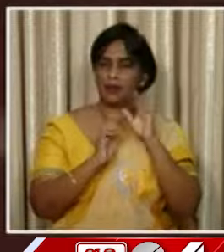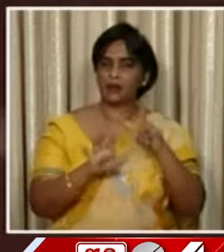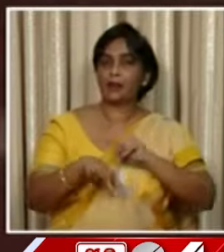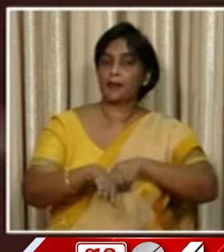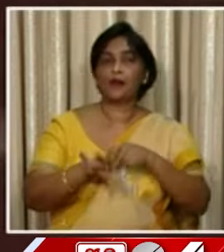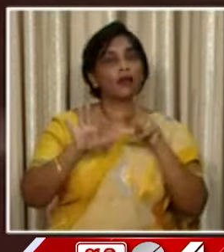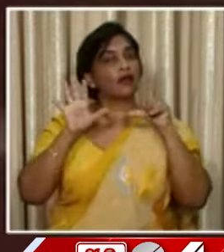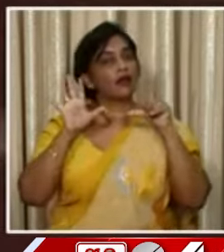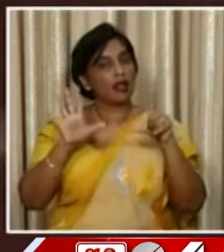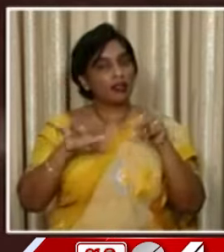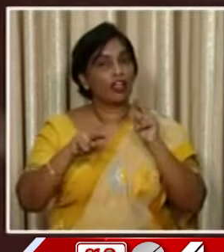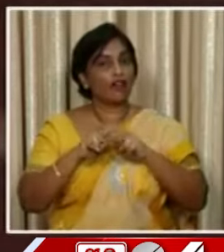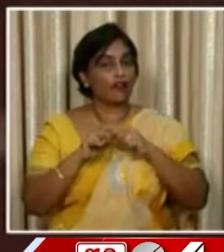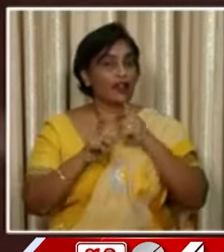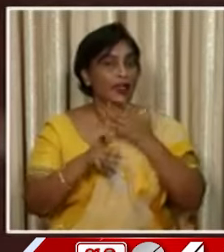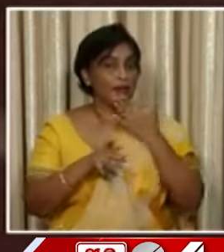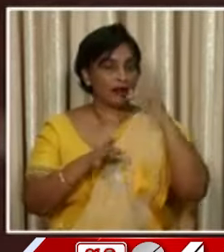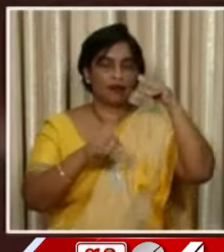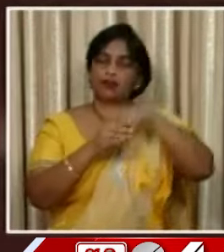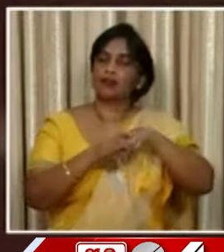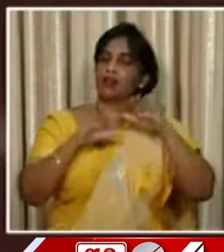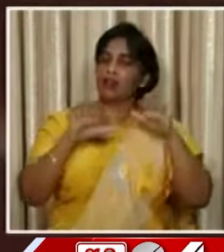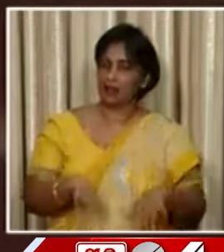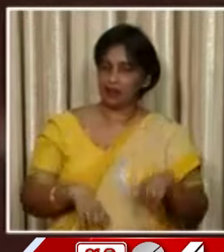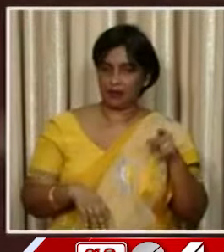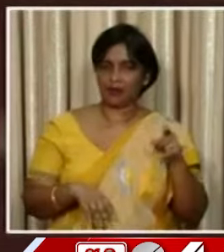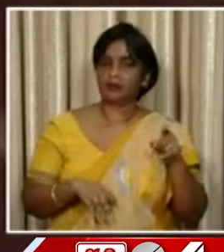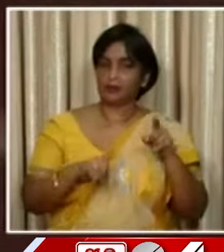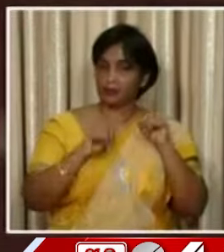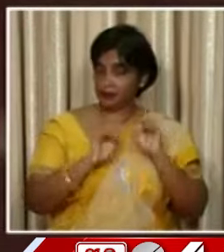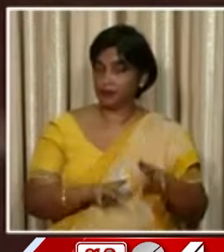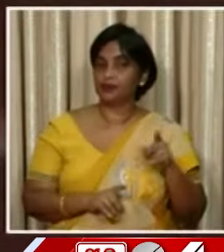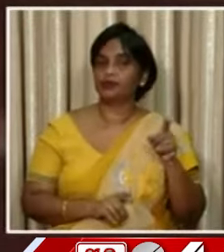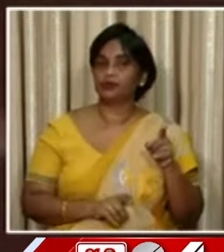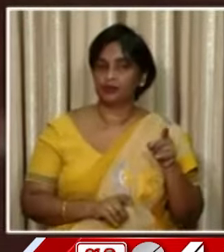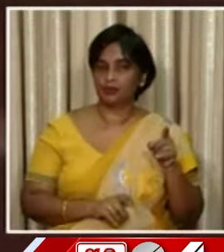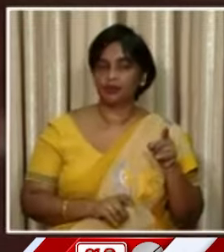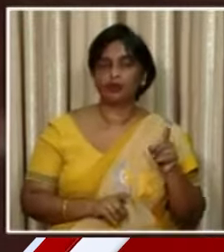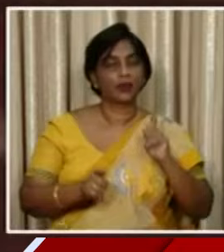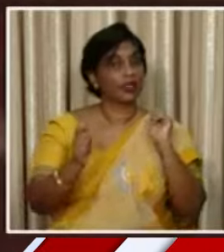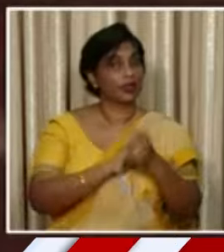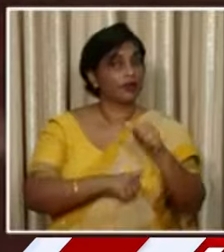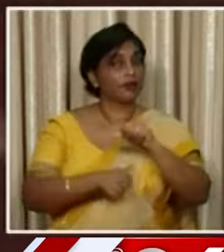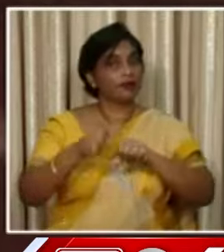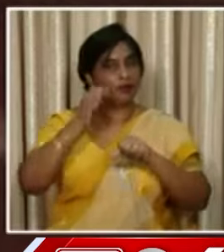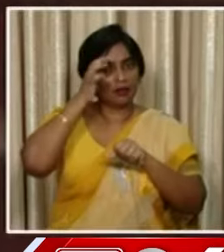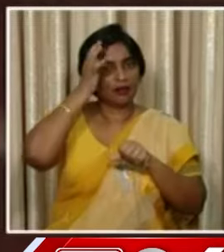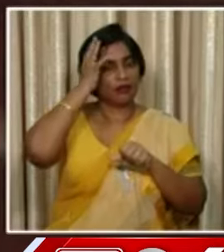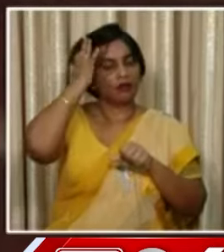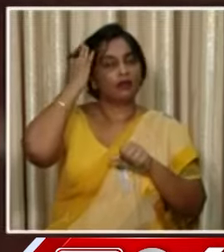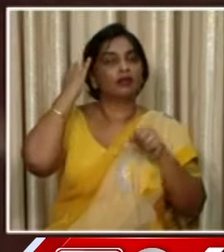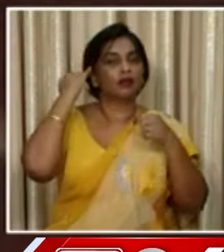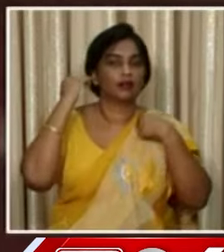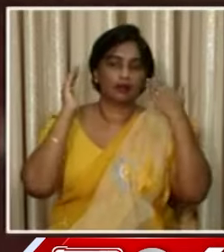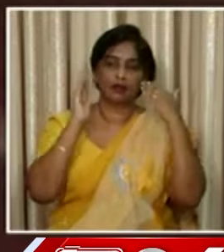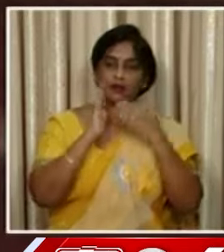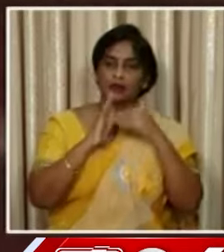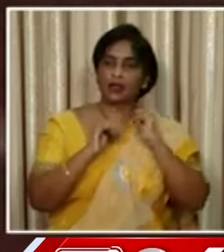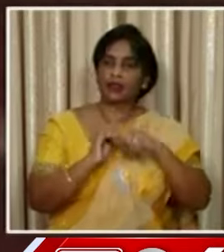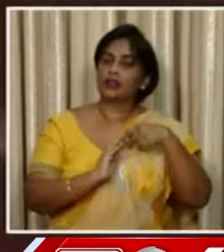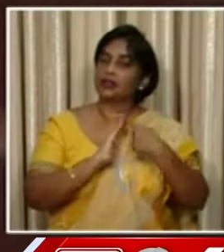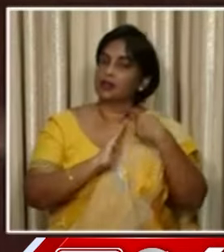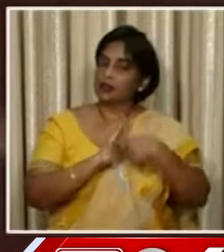7ක් ෆ්ලොරිඩා එයාපෝර්ට් එකේ අතරමං වීමක් සිදු වුණා. ඒ වගේම තමයි ක්‍රිකට් ආයතන පිළිබඳව මේ සම්බන්ධයෙන් අපි විමසීමක් කළා දැන් ශ්‍රී